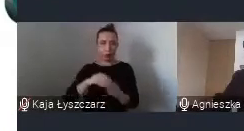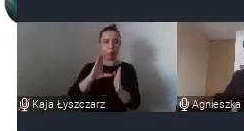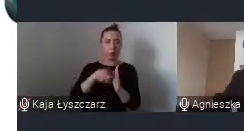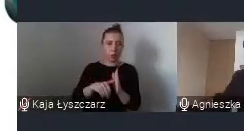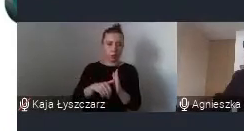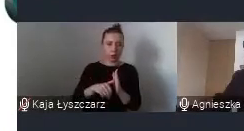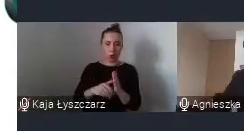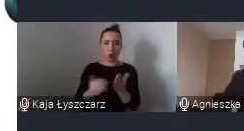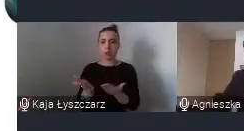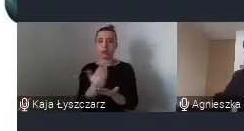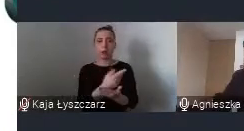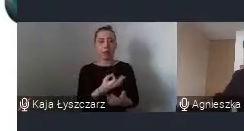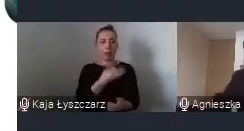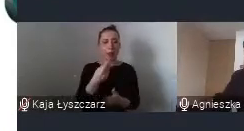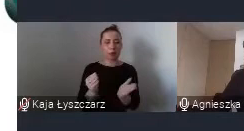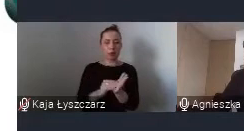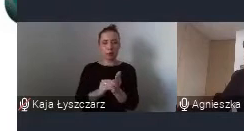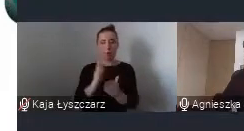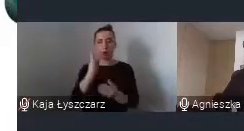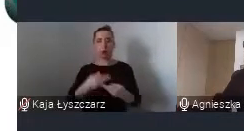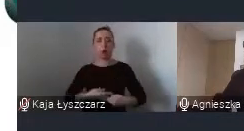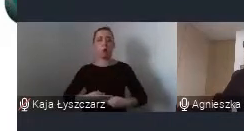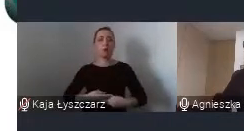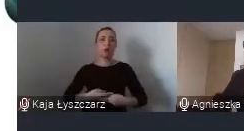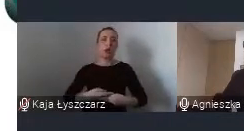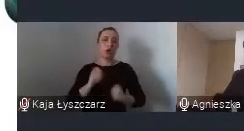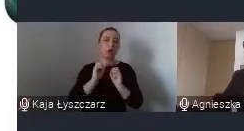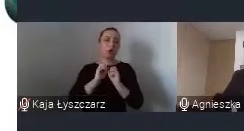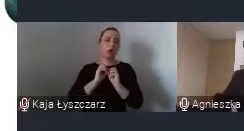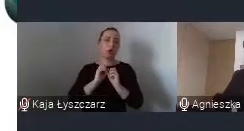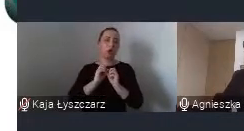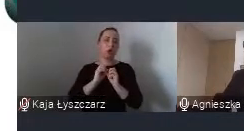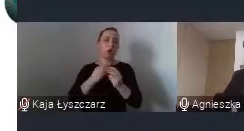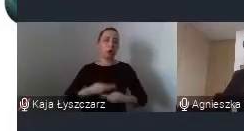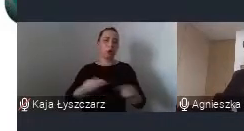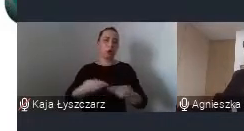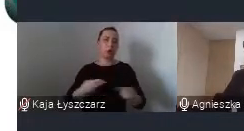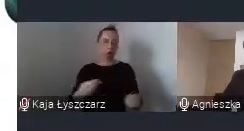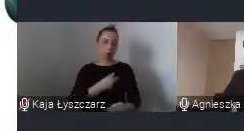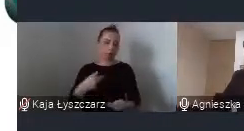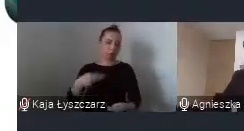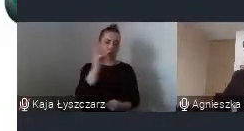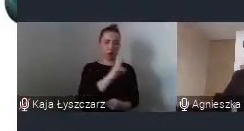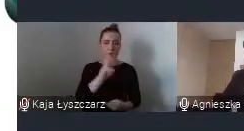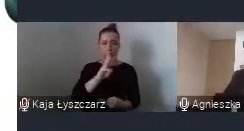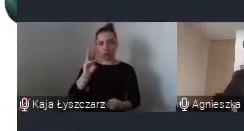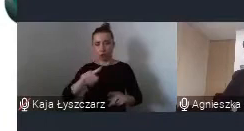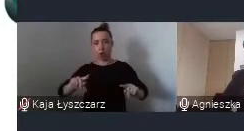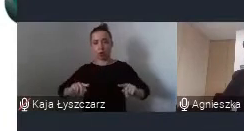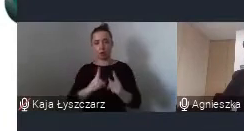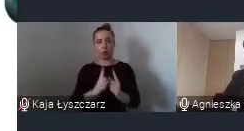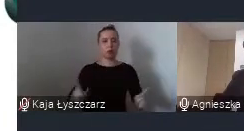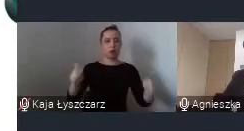opracowujemy najlepsze praktyki i potem publikujemy to na naszej stronie, aby inni mogli skorzystać. Organizujemy seminaria,